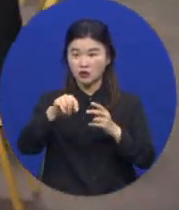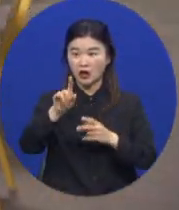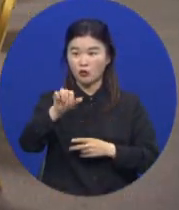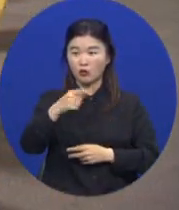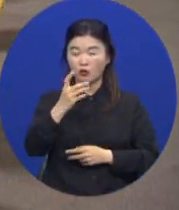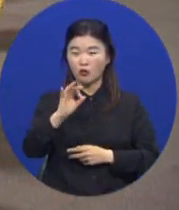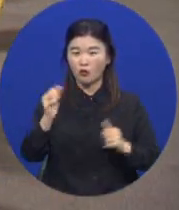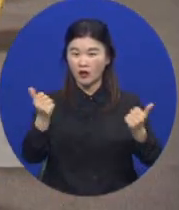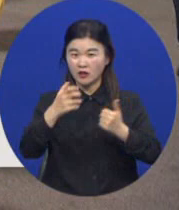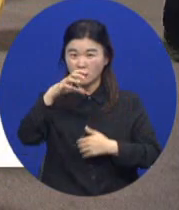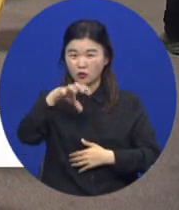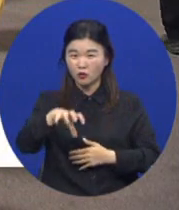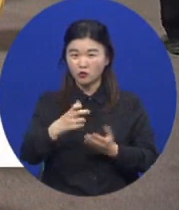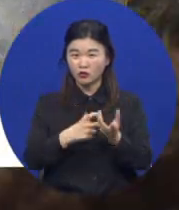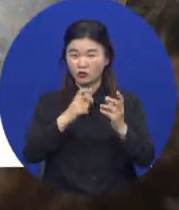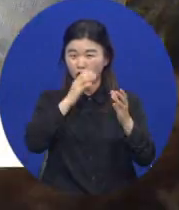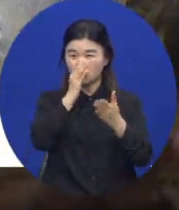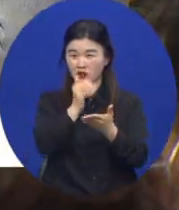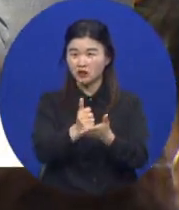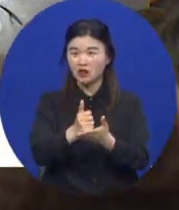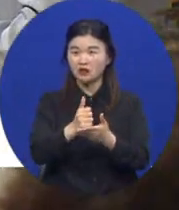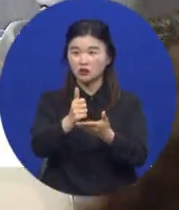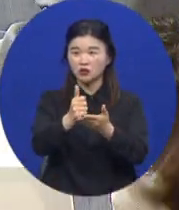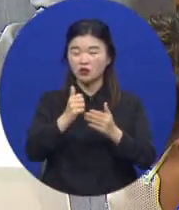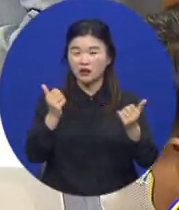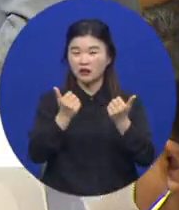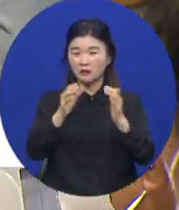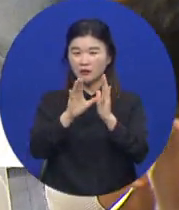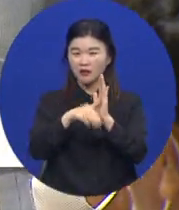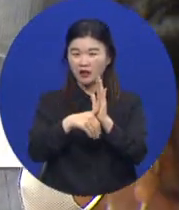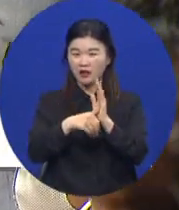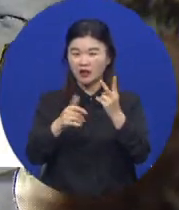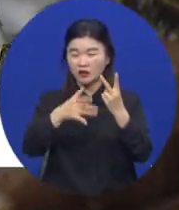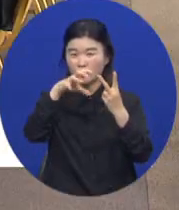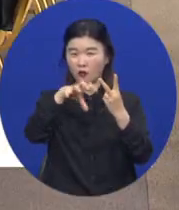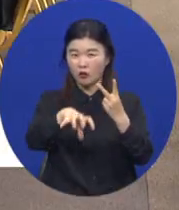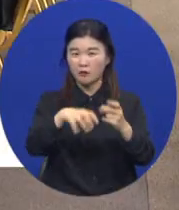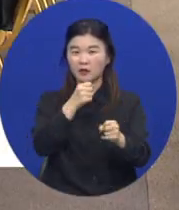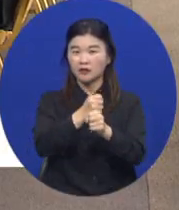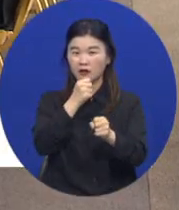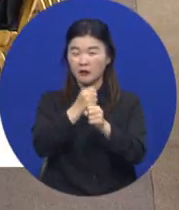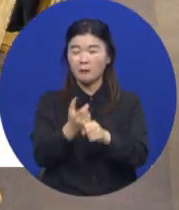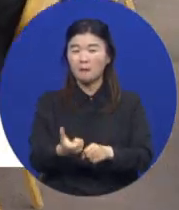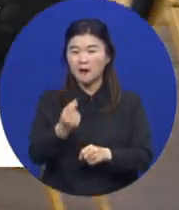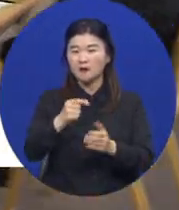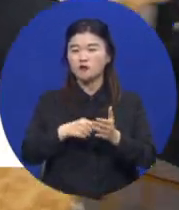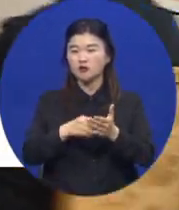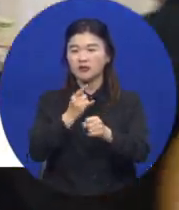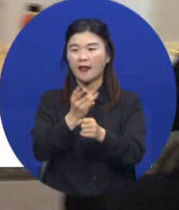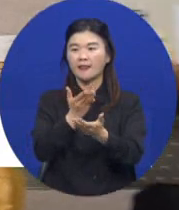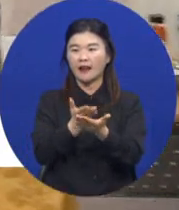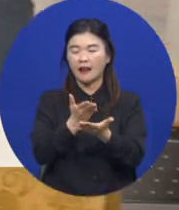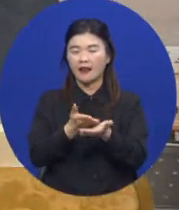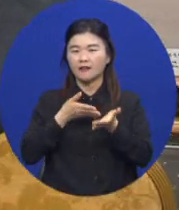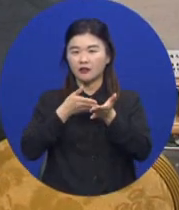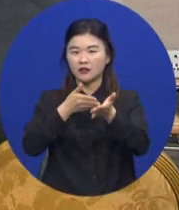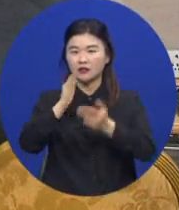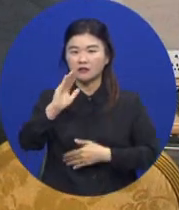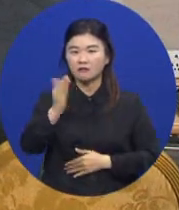제주상공회의소는 원희룡 제주도지사 초청 간담회에서 제2공항 건설을 조속히 추진해달라고